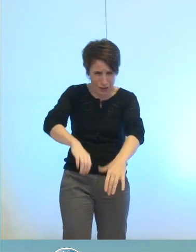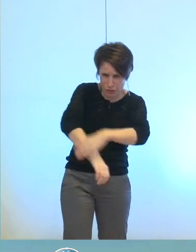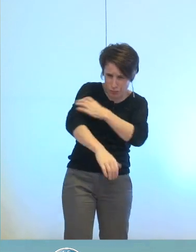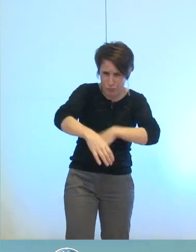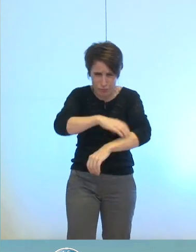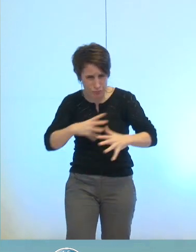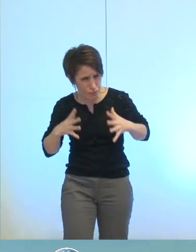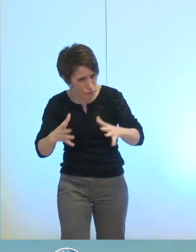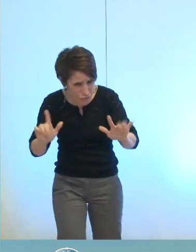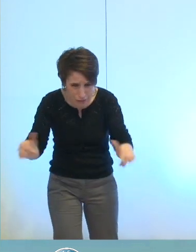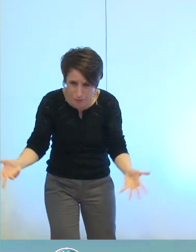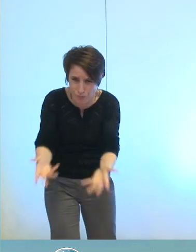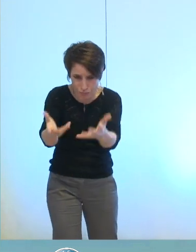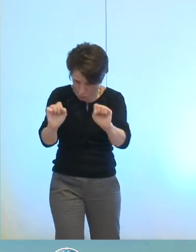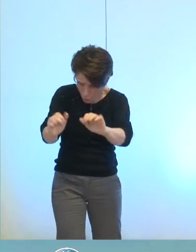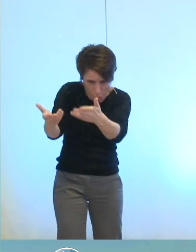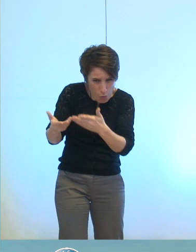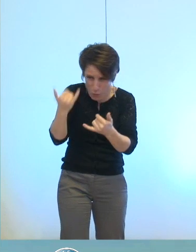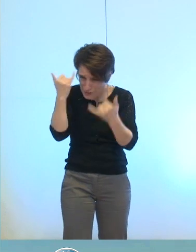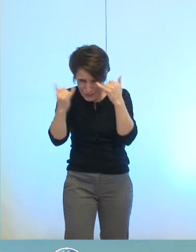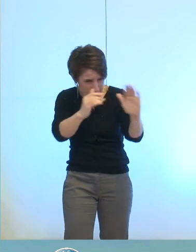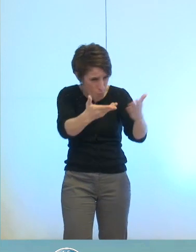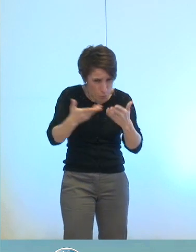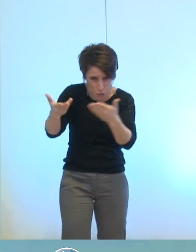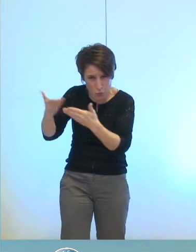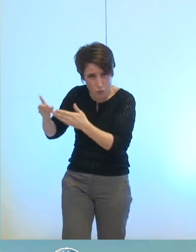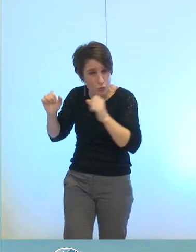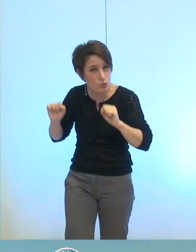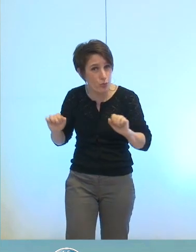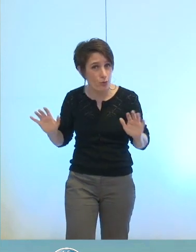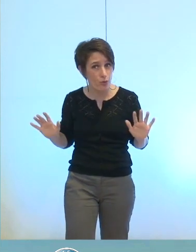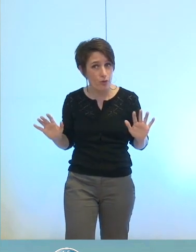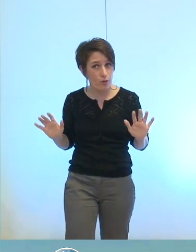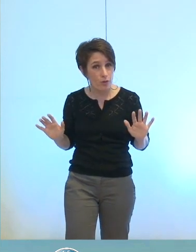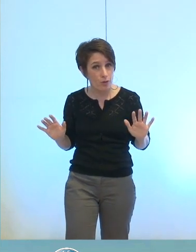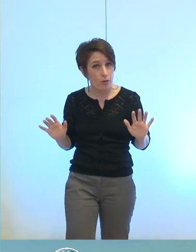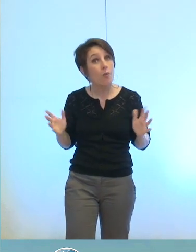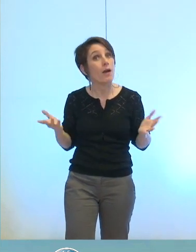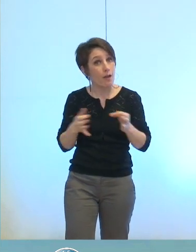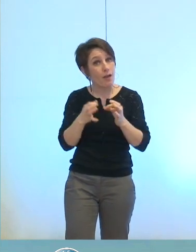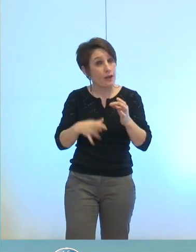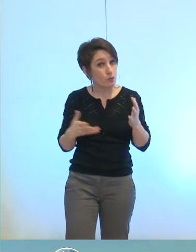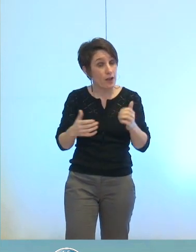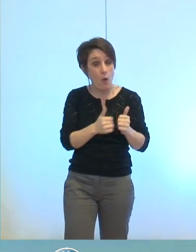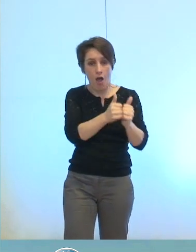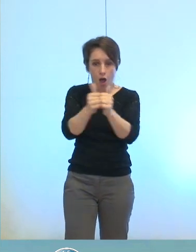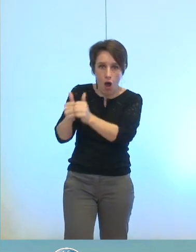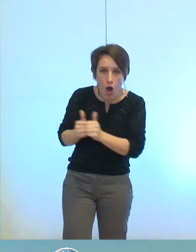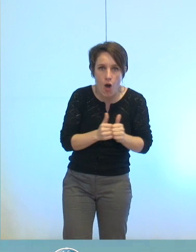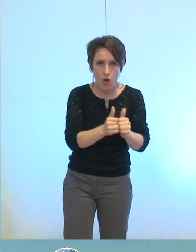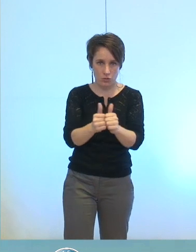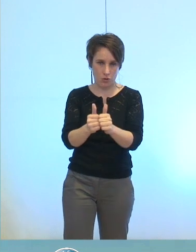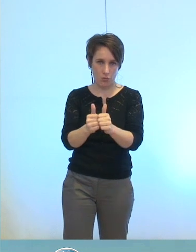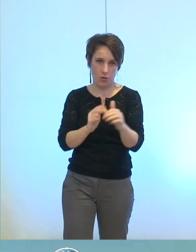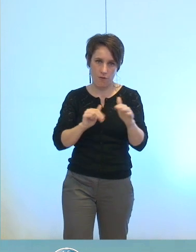force de proposition sur leur capacité d'innovation c'est ensemble que nous allons devoir